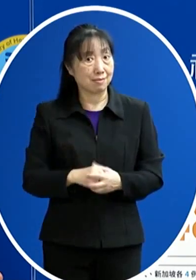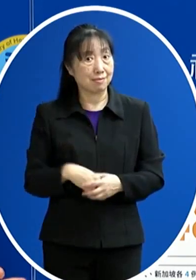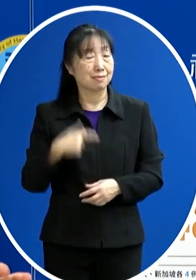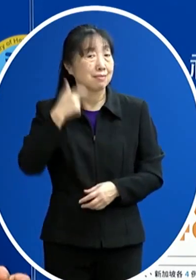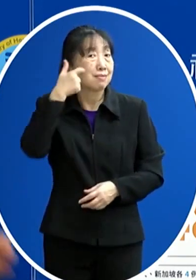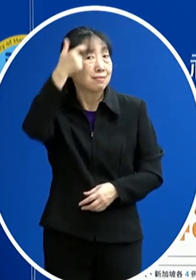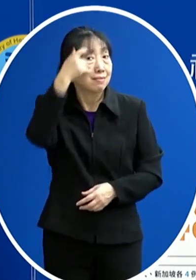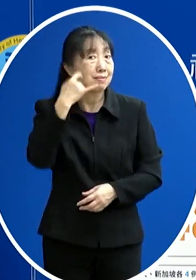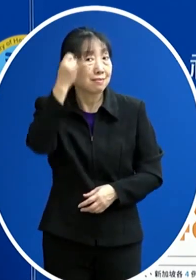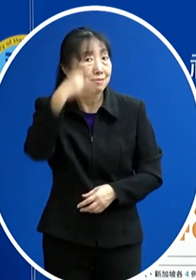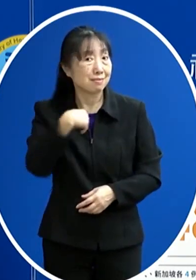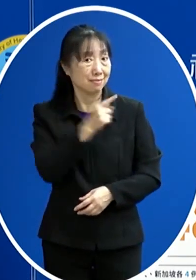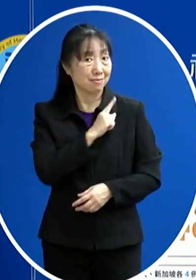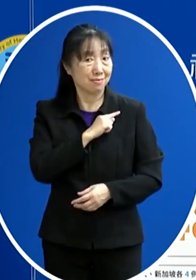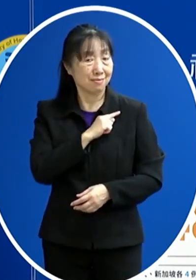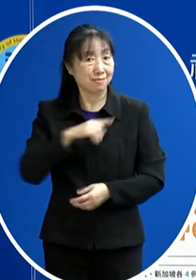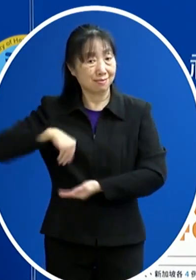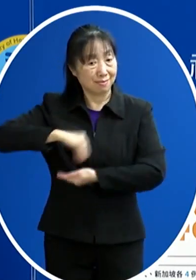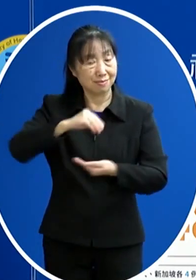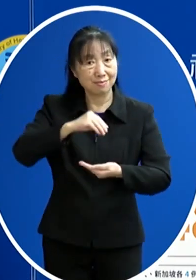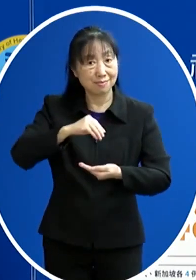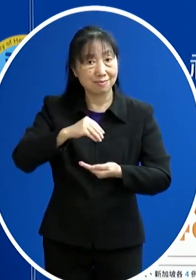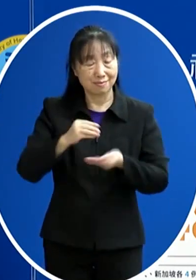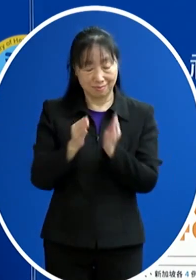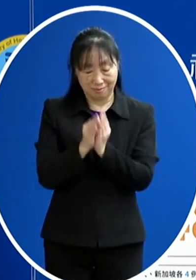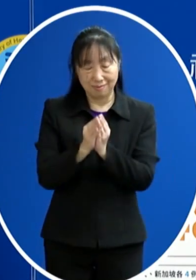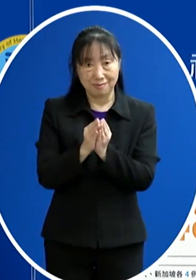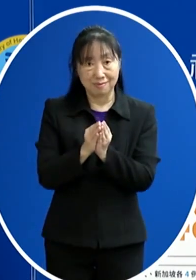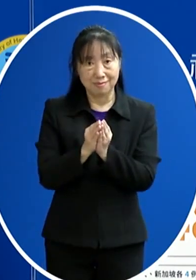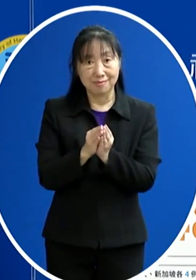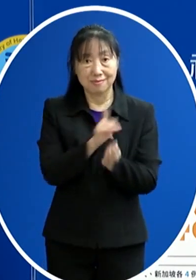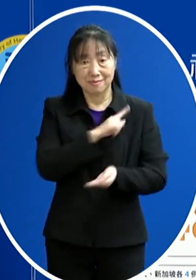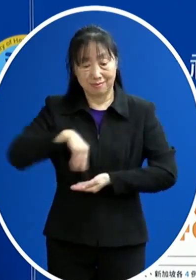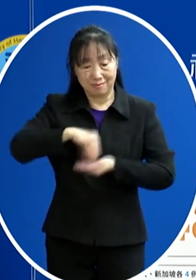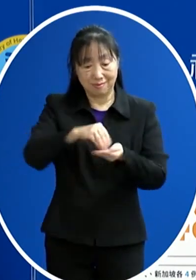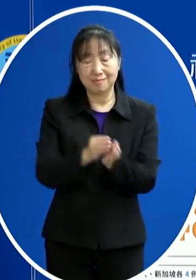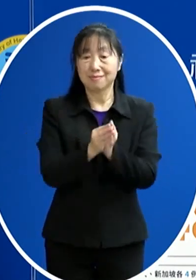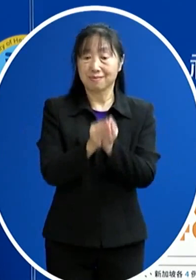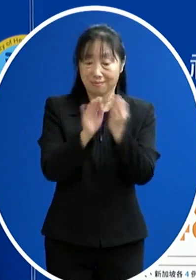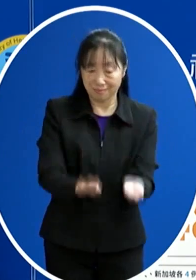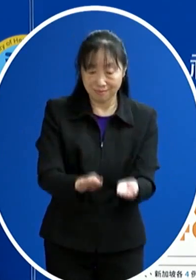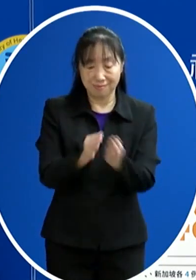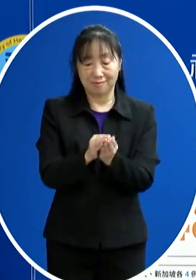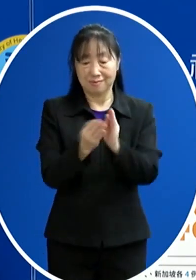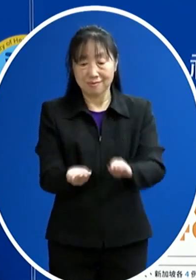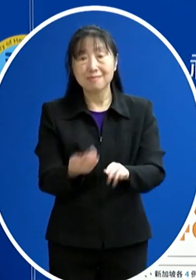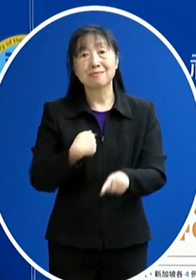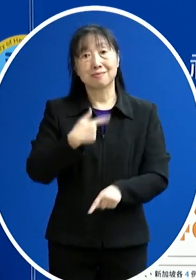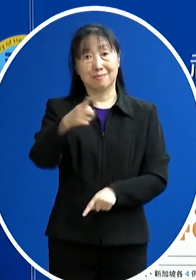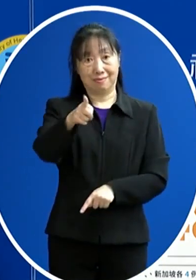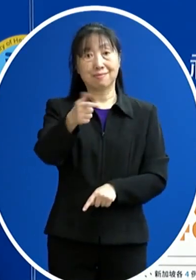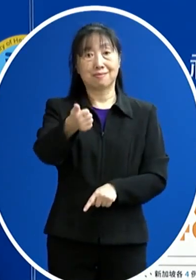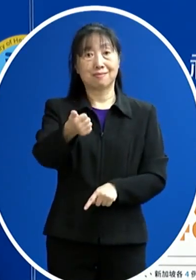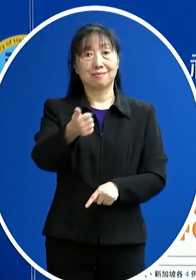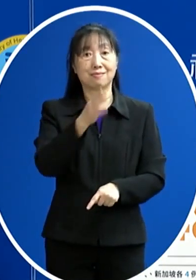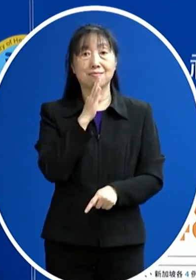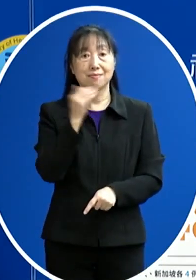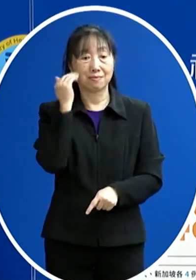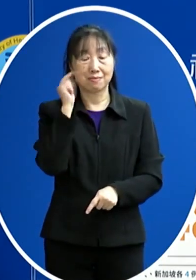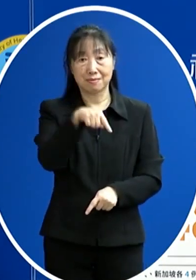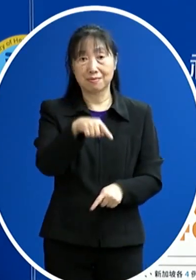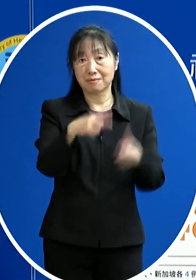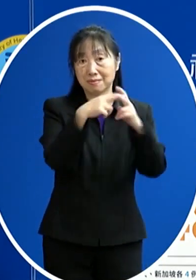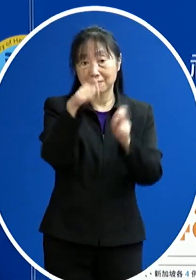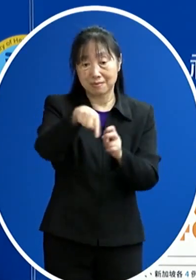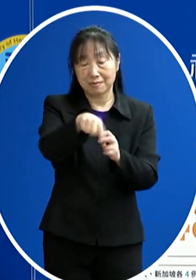阿公阿嬷自己带他把杯的自己带去啊，那这个是最好的啊。所以各个宗教团体其